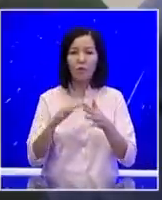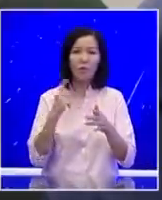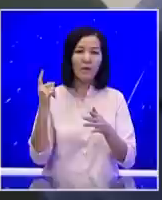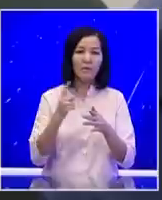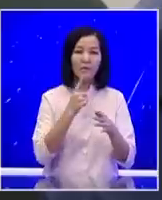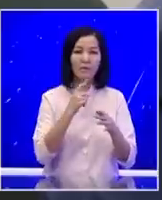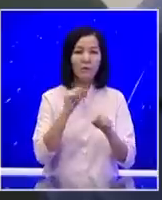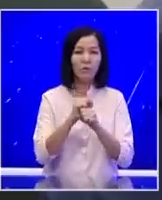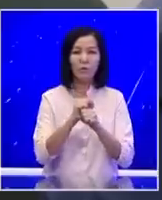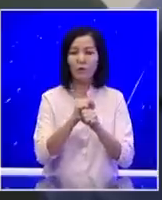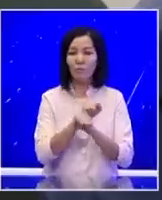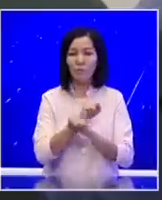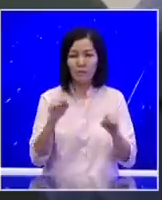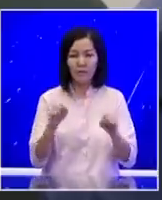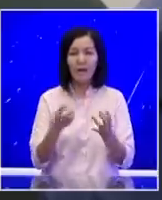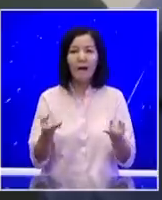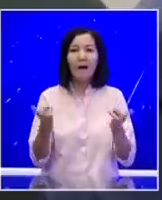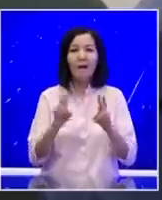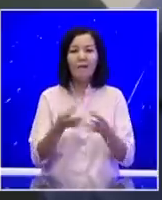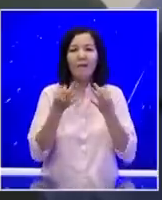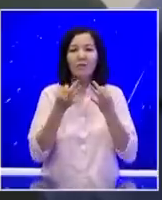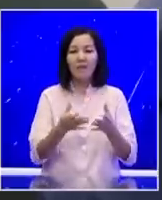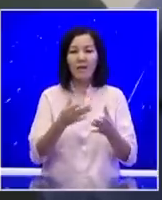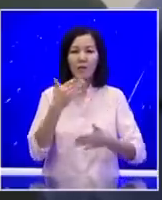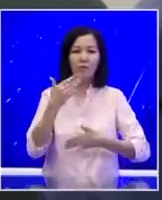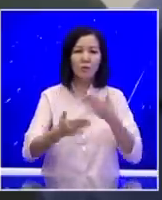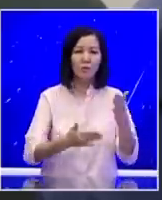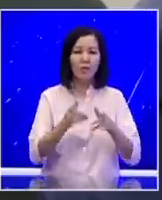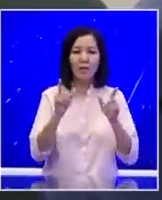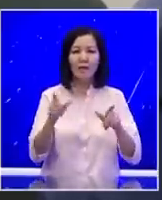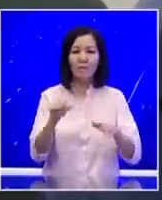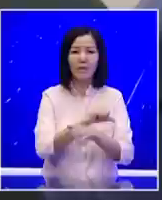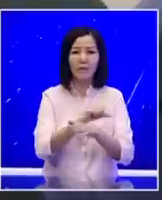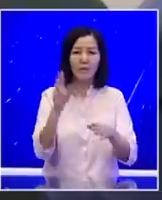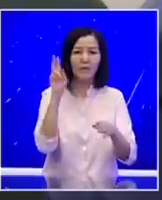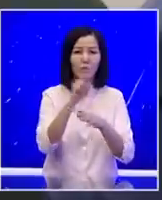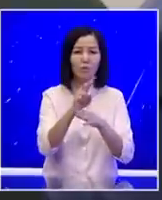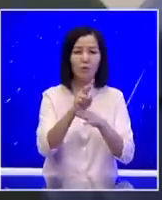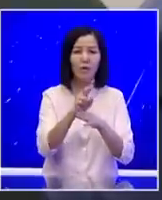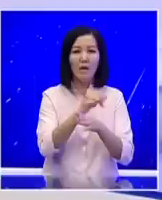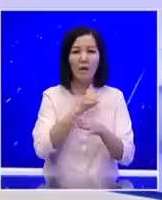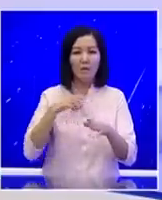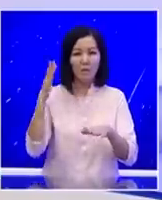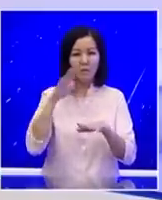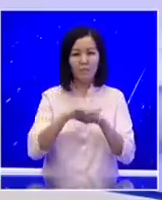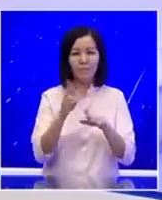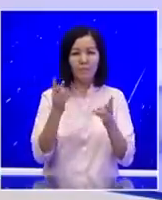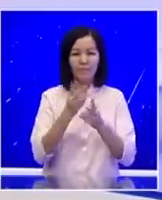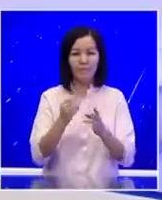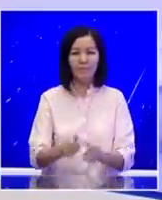деп айттық. Қалған жай жүрген адамдардың бәрін границада өз әкімдер ие болу керек.